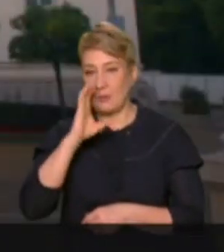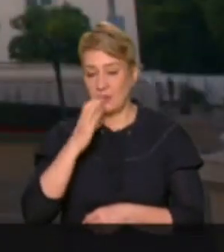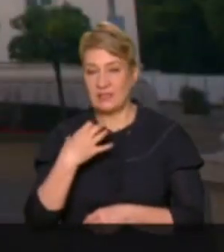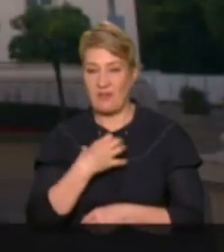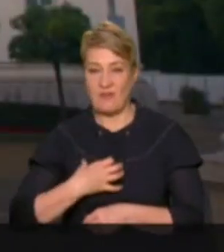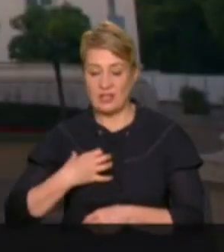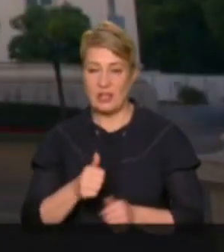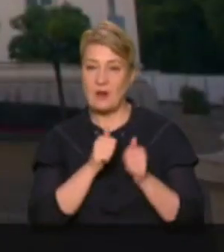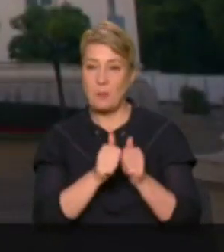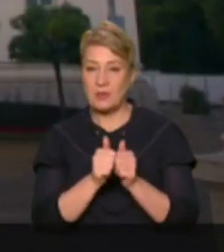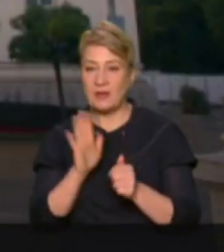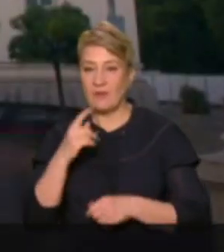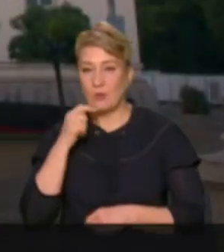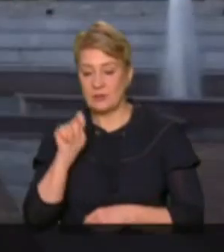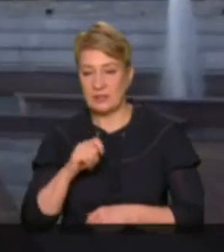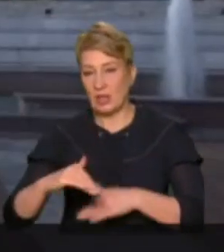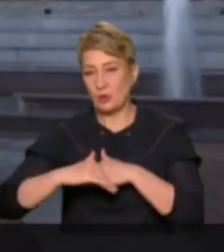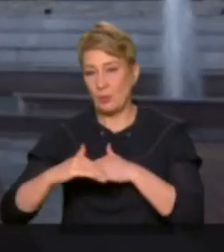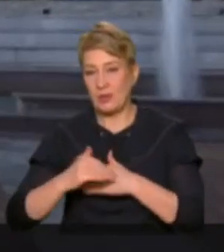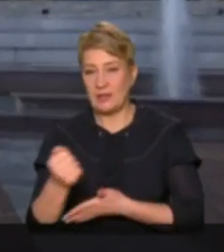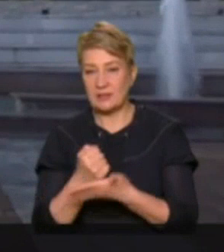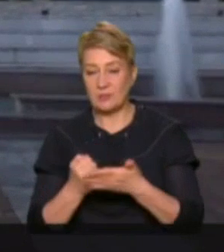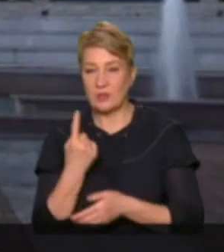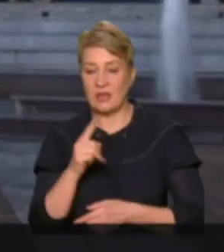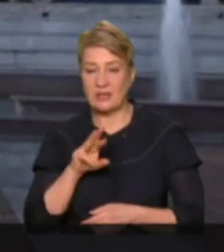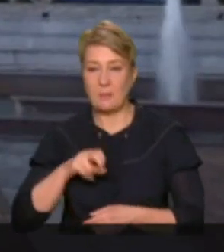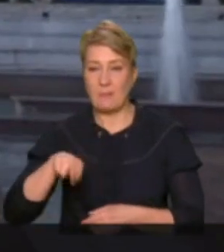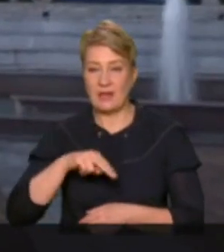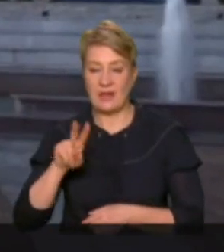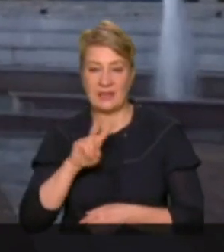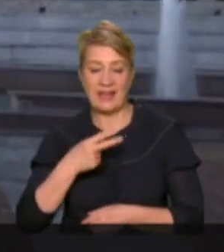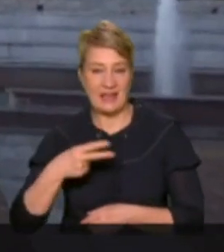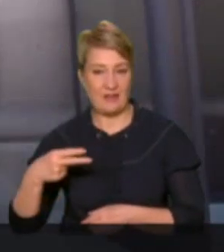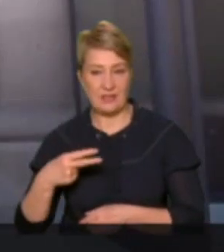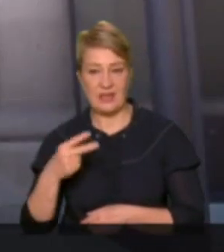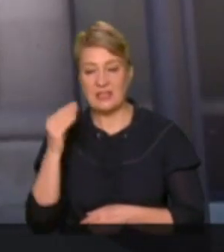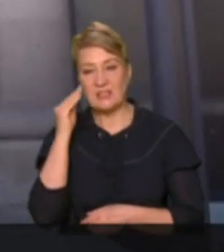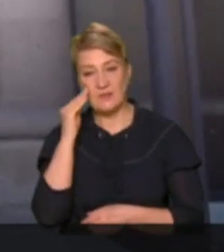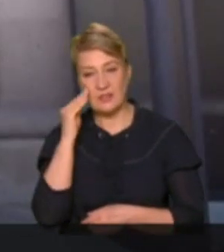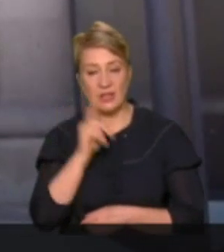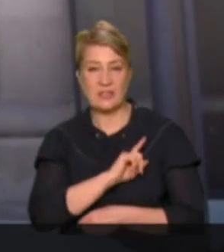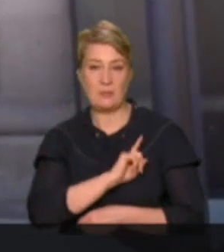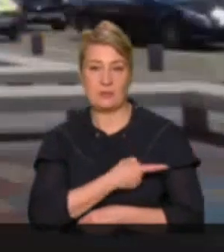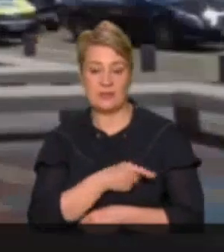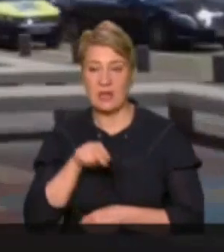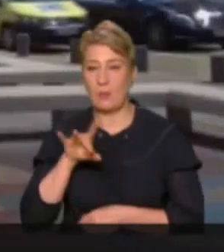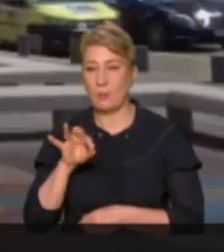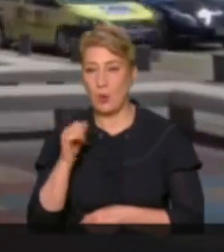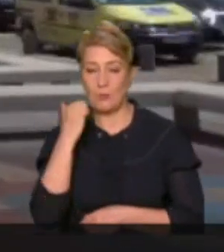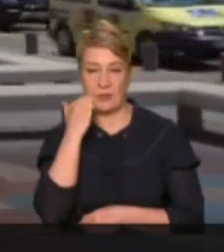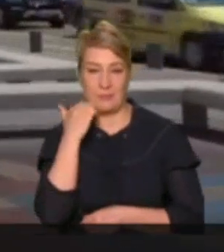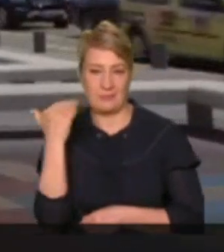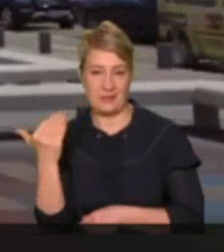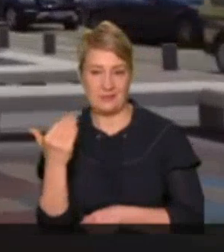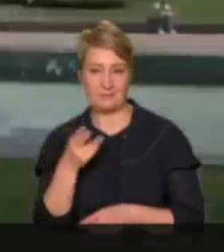України, торік допомогла зброєю на 1 мільярд євро, незважаючи на потужне прокремлівське лобі в країні.